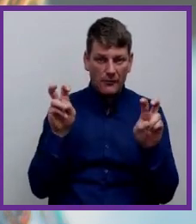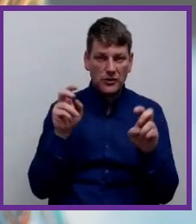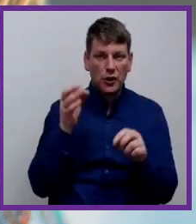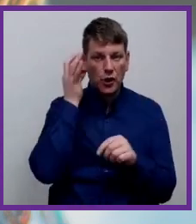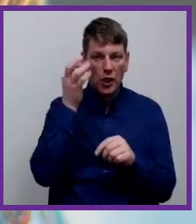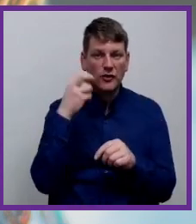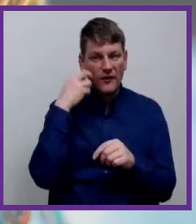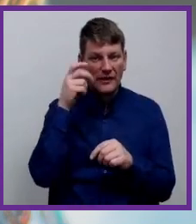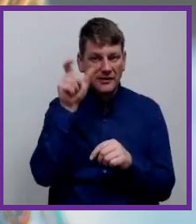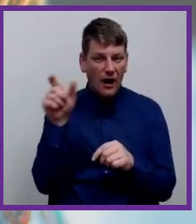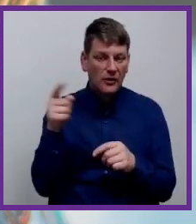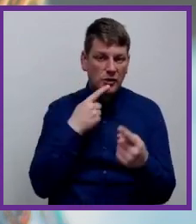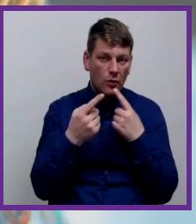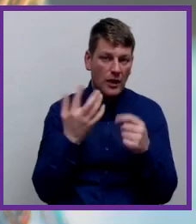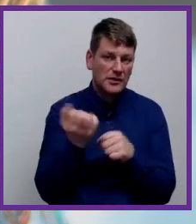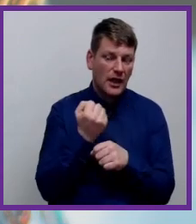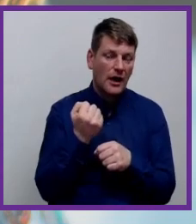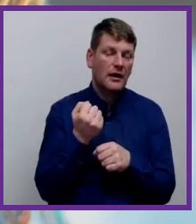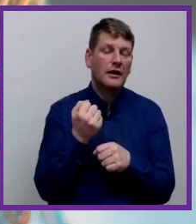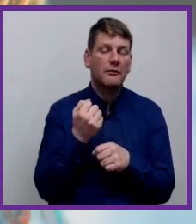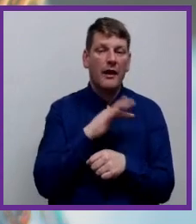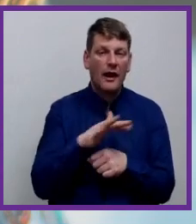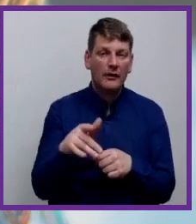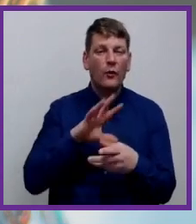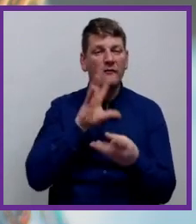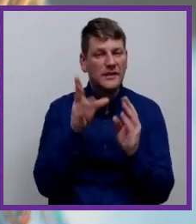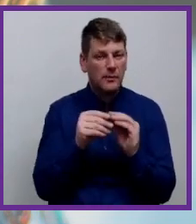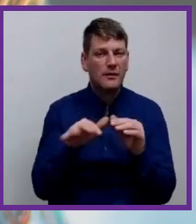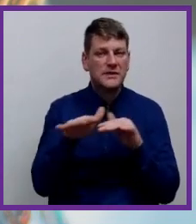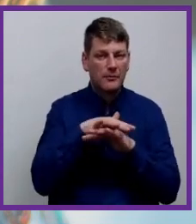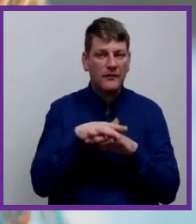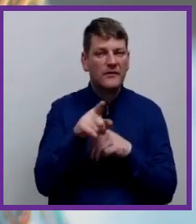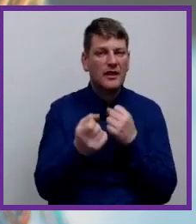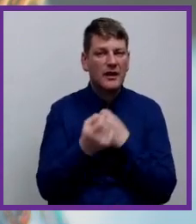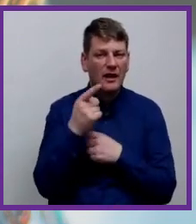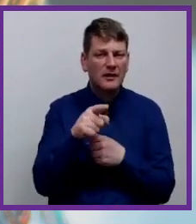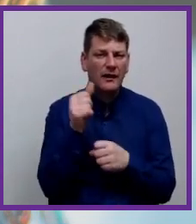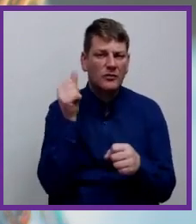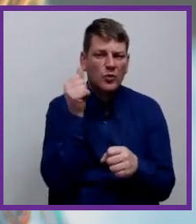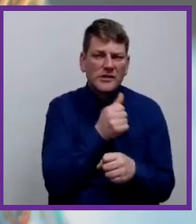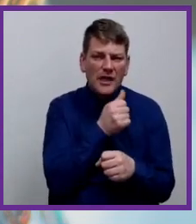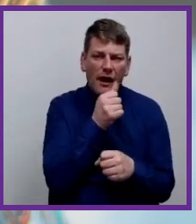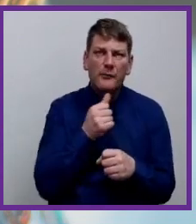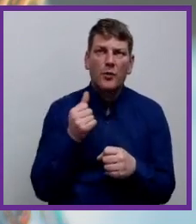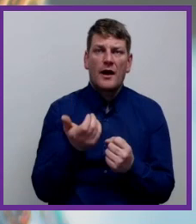vecāku sarunās ar bērniem un arī varbūt vispār sabiedrībā, viņi rada tādu noslēpumainības